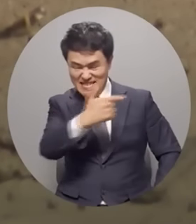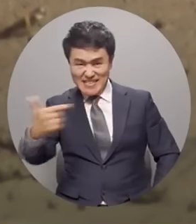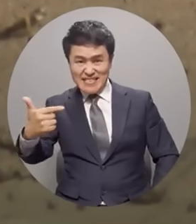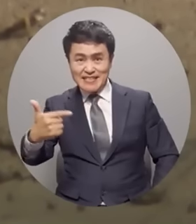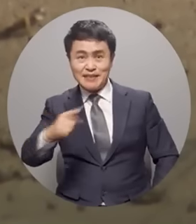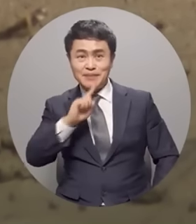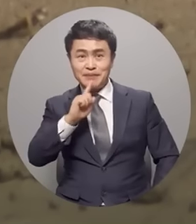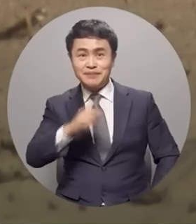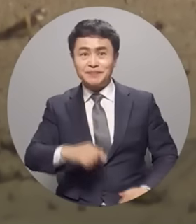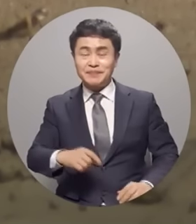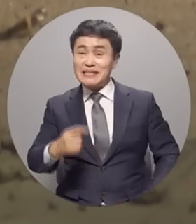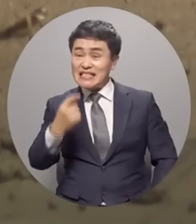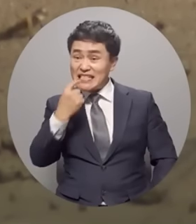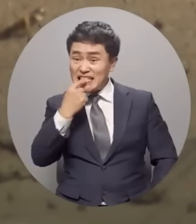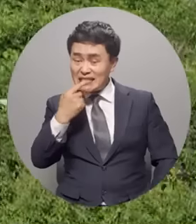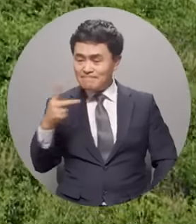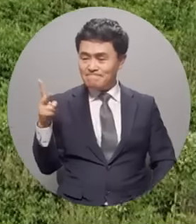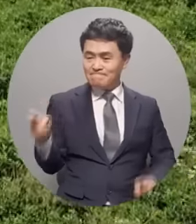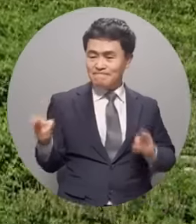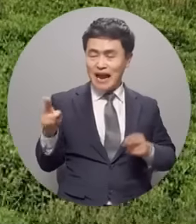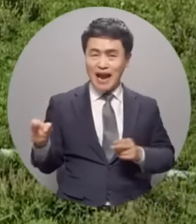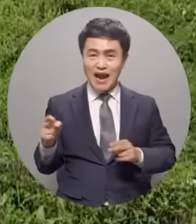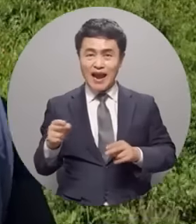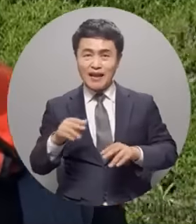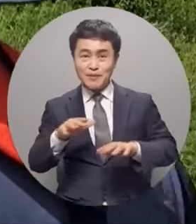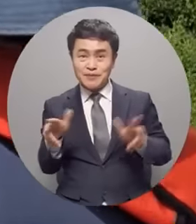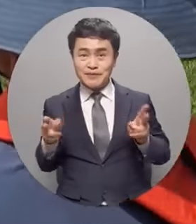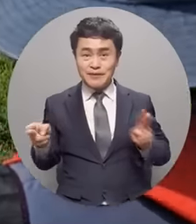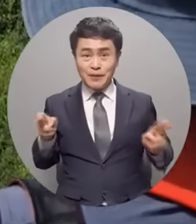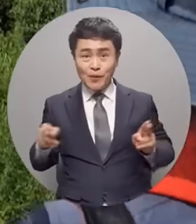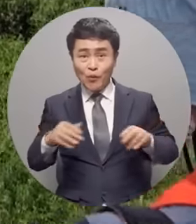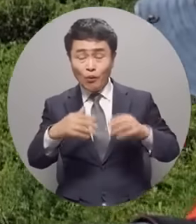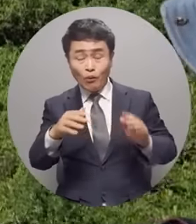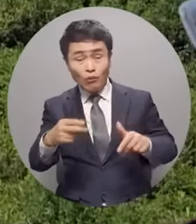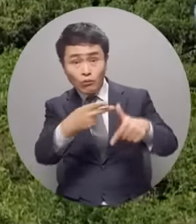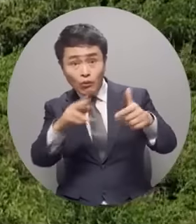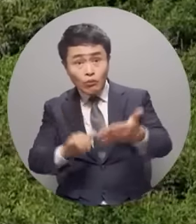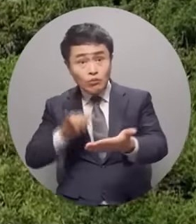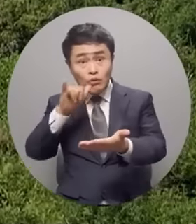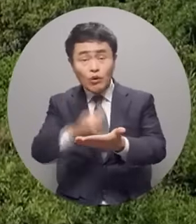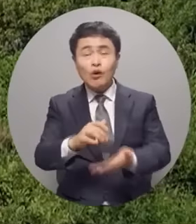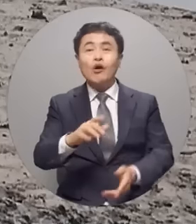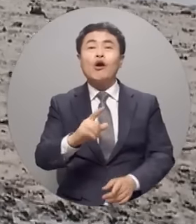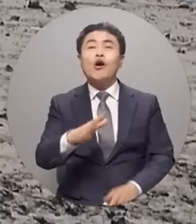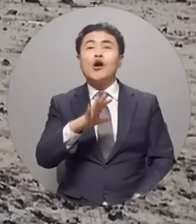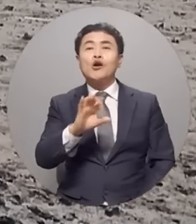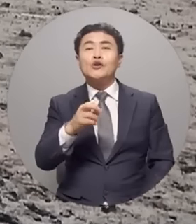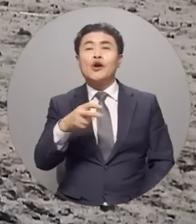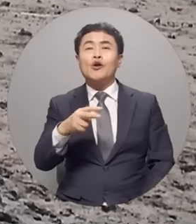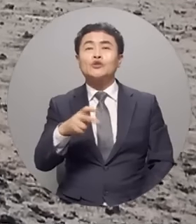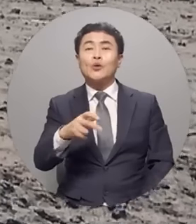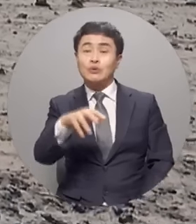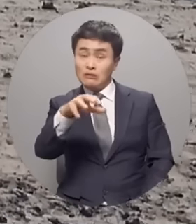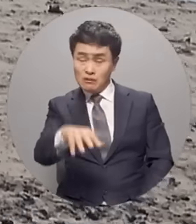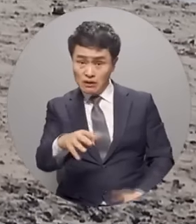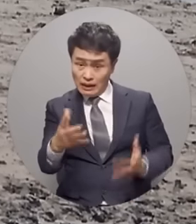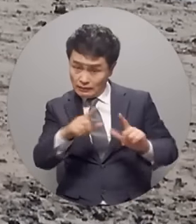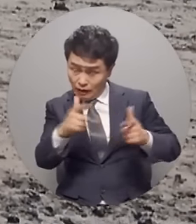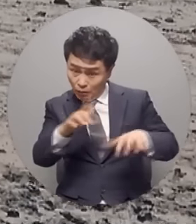보입니다. 흰발농개입니다. 지금은 공항이 있는 섬으로만 떠올려지는 영종도는 이렇게 다양한 멸종위